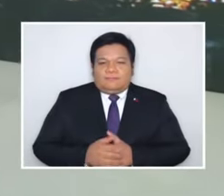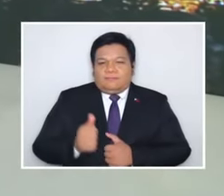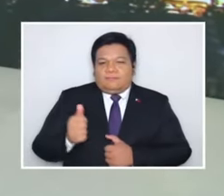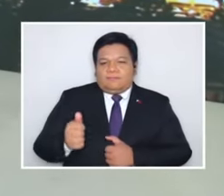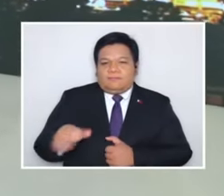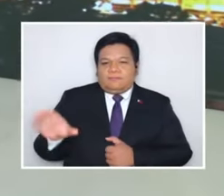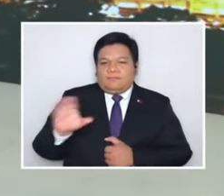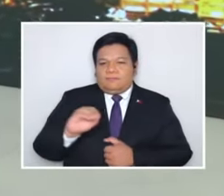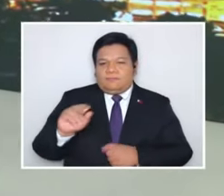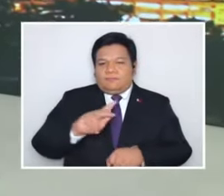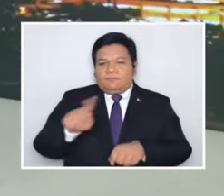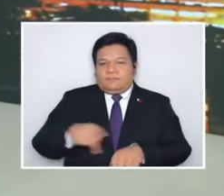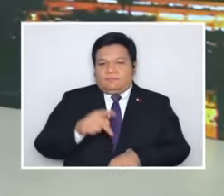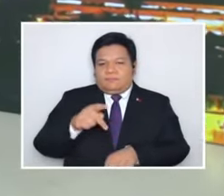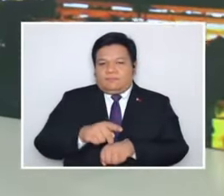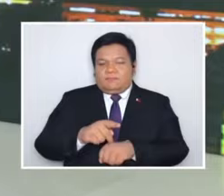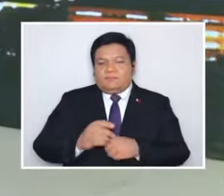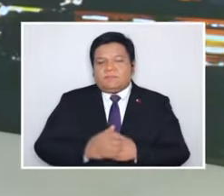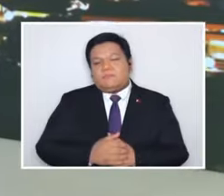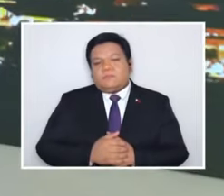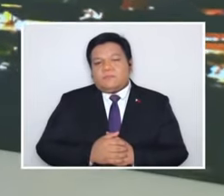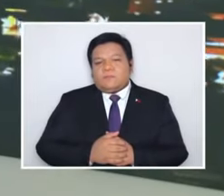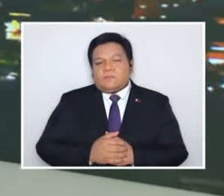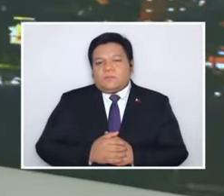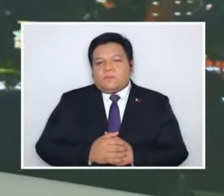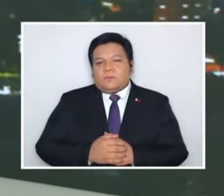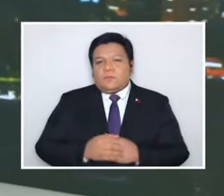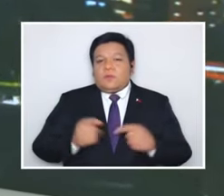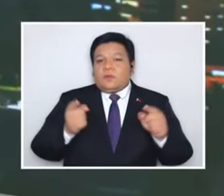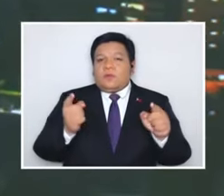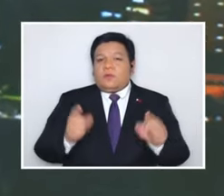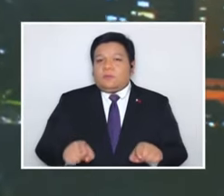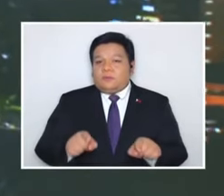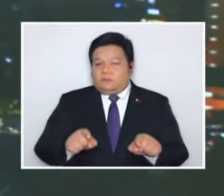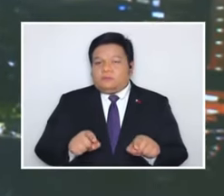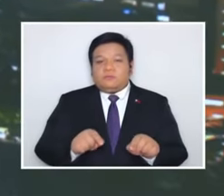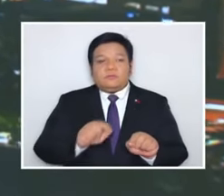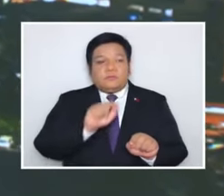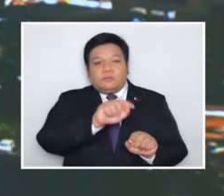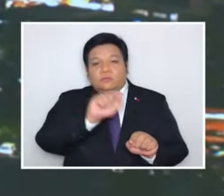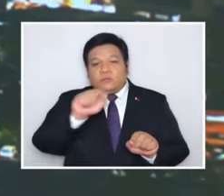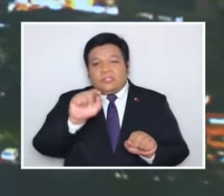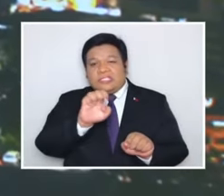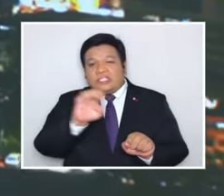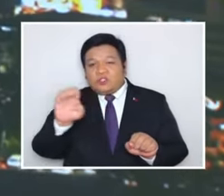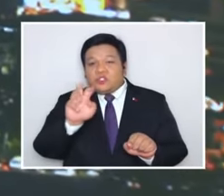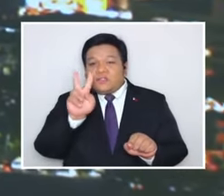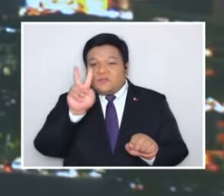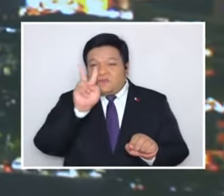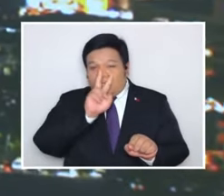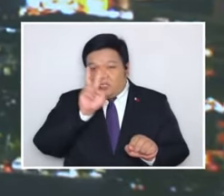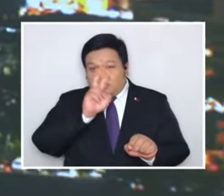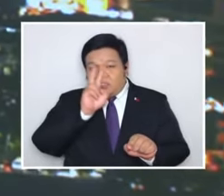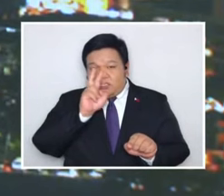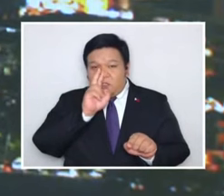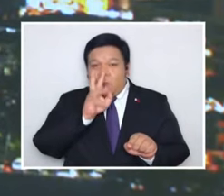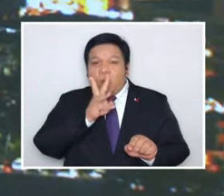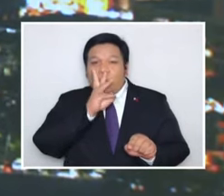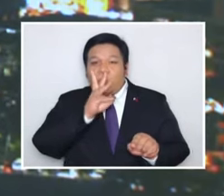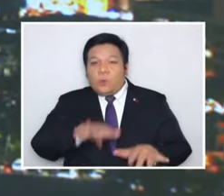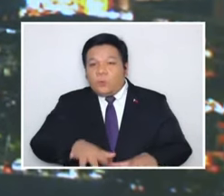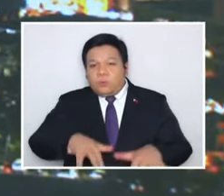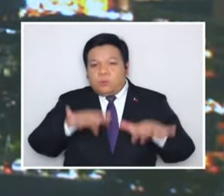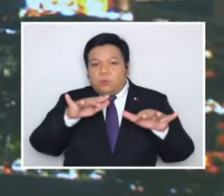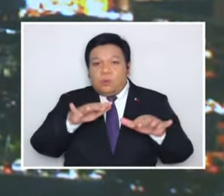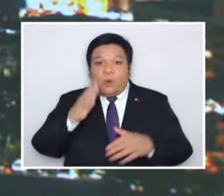Magandang gabi, bayan! Nalubog sa baha ang ilang bahagi ng Eastern Visayas dahil po sa bagyong Jolina. At